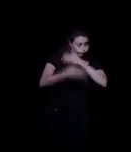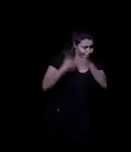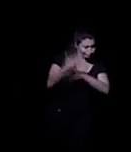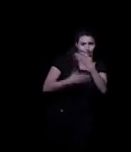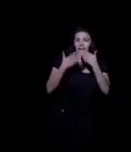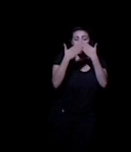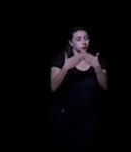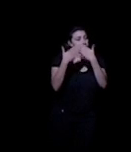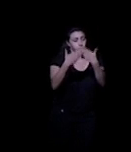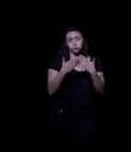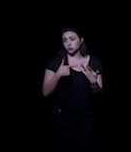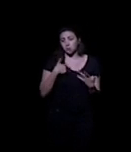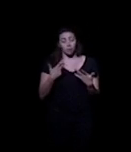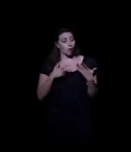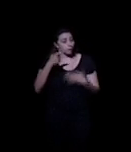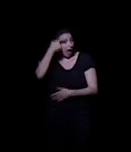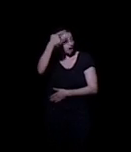et j'y suis depuis 17 ans.